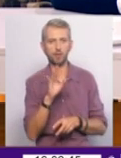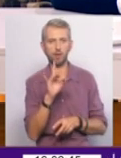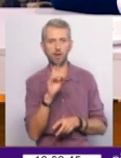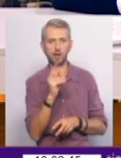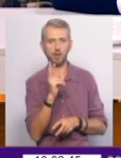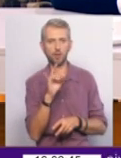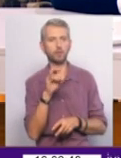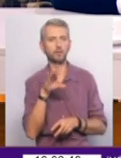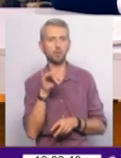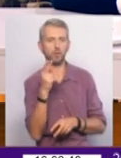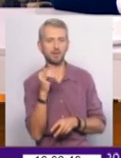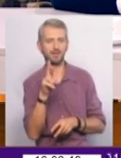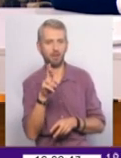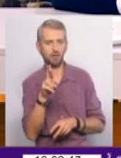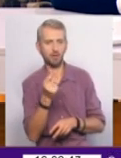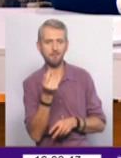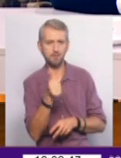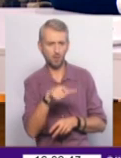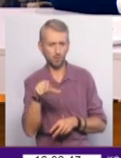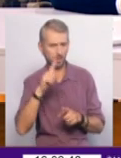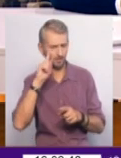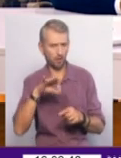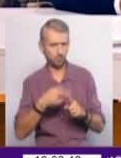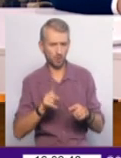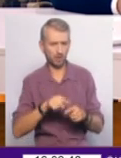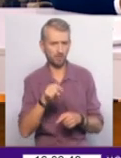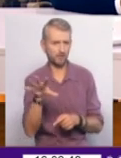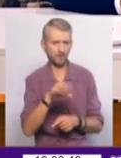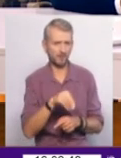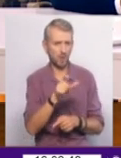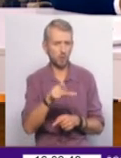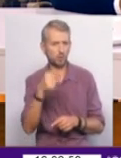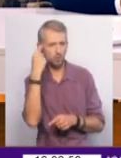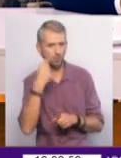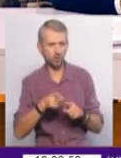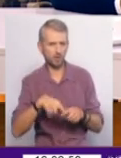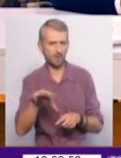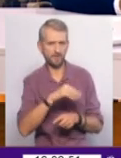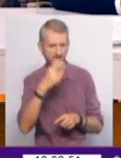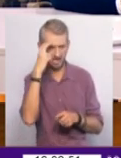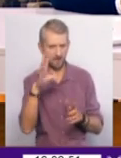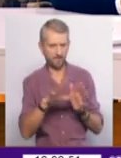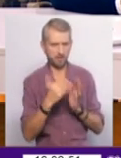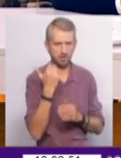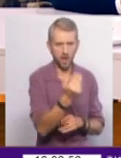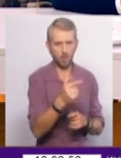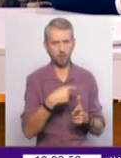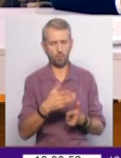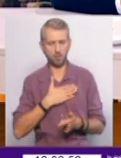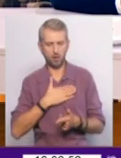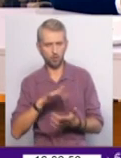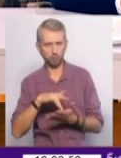«Євророконструкція». Угу. Ну, тобто мало киян про це знають, вони всі, ну, якби люди думають, що це все «Київенерго» або там наше